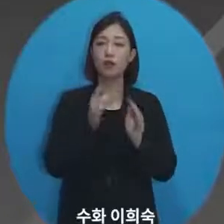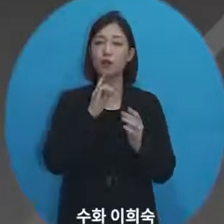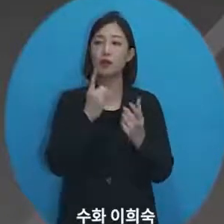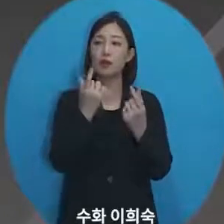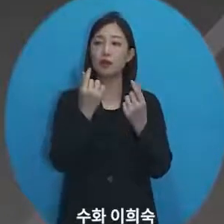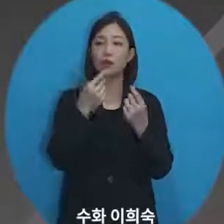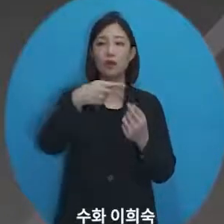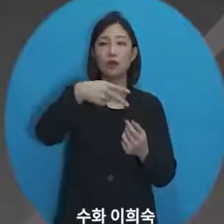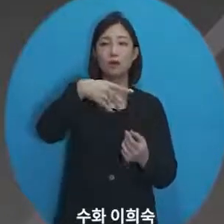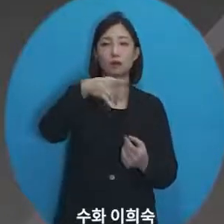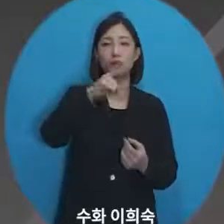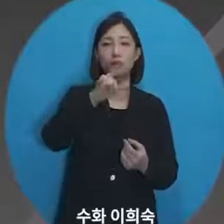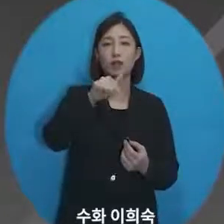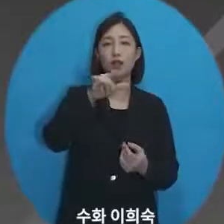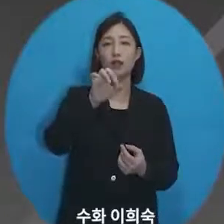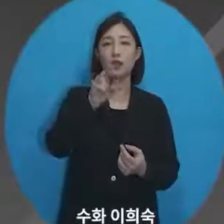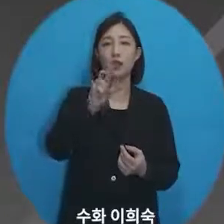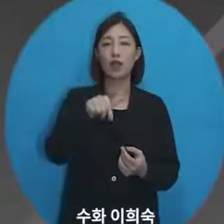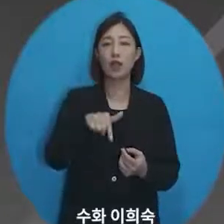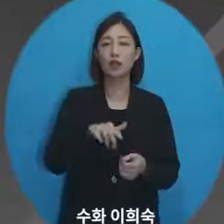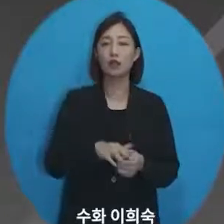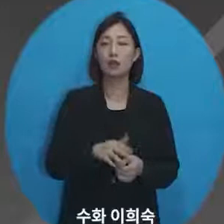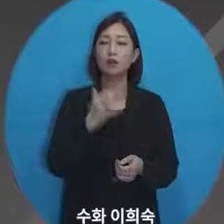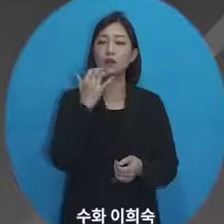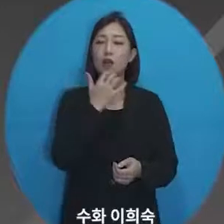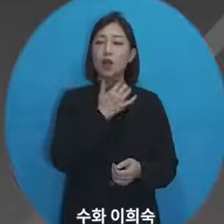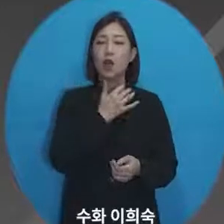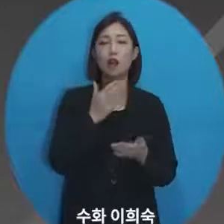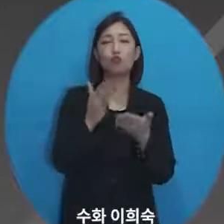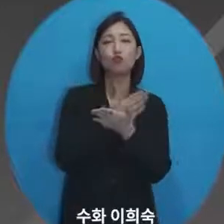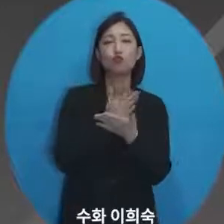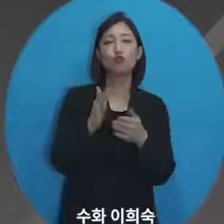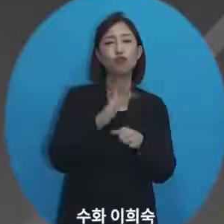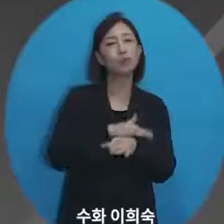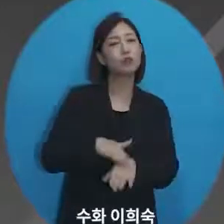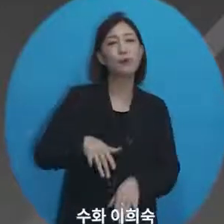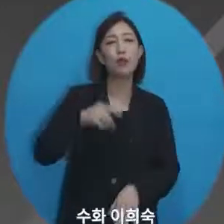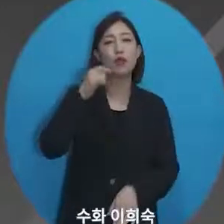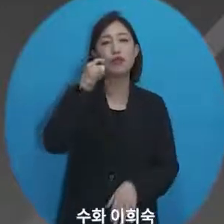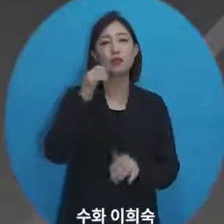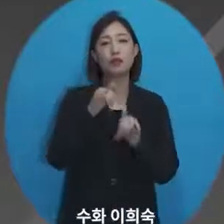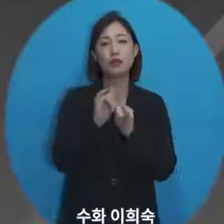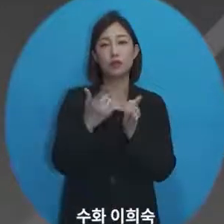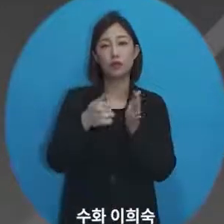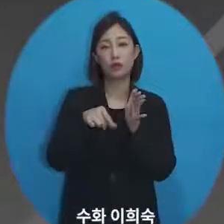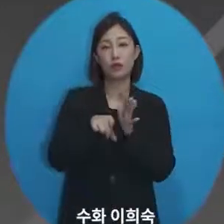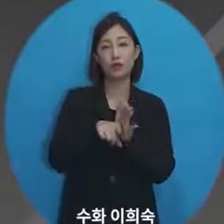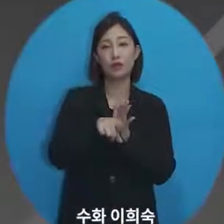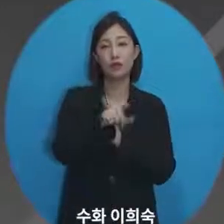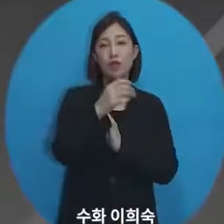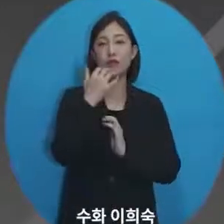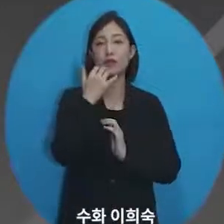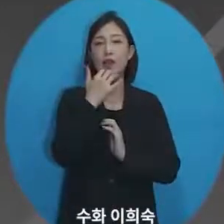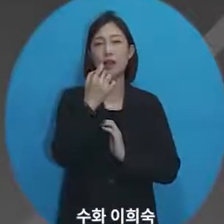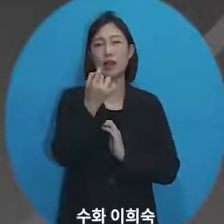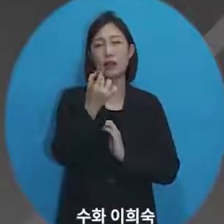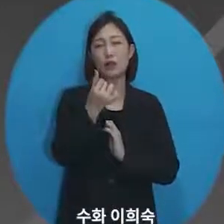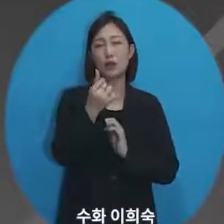우리가 색약이라고 하는 거를 이제 많이 들으셨을 텐데요. 이렇게 보시면 이 부분에 대해서 색각장애를 갖고